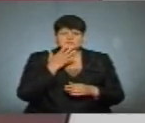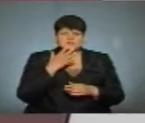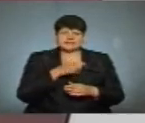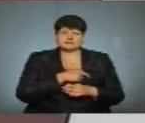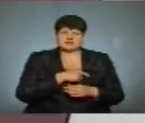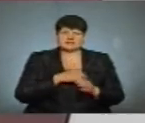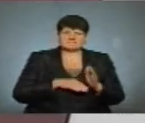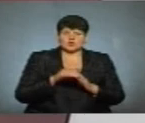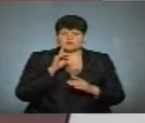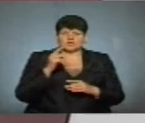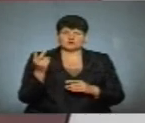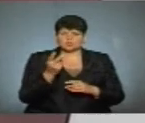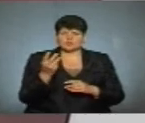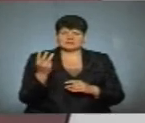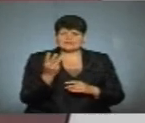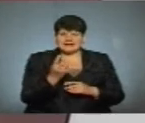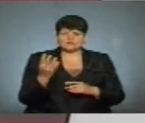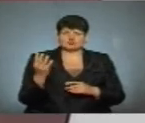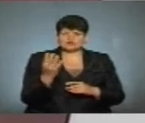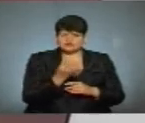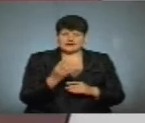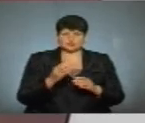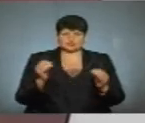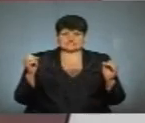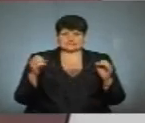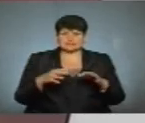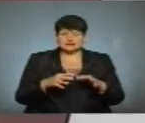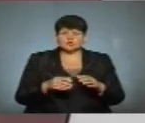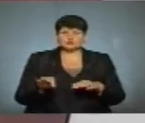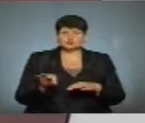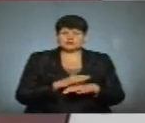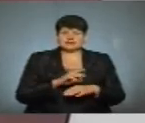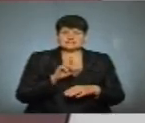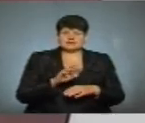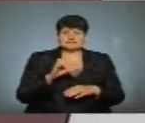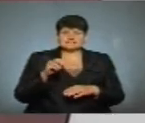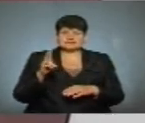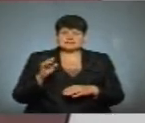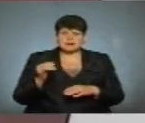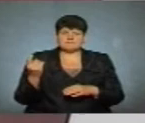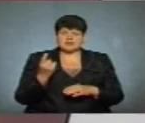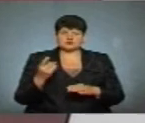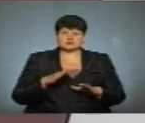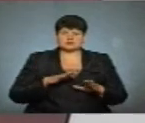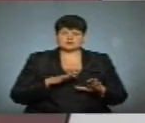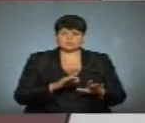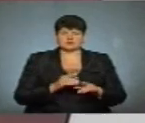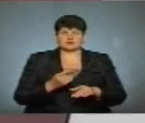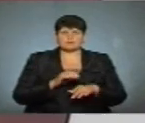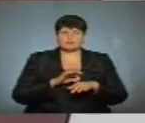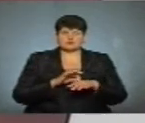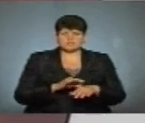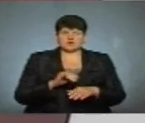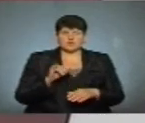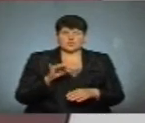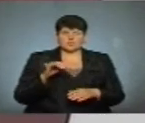Верховної Ради України 2-го, 3-го та 4-го скликань. Дружина Ярослава Стецька, першого заступника провідника ОУН Б.